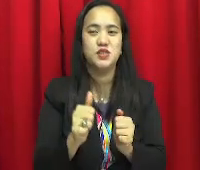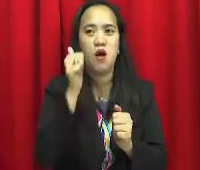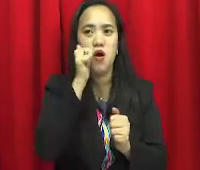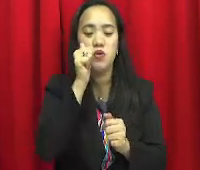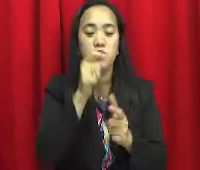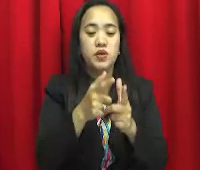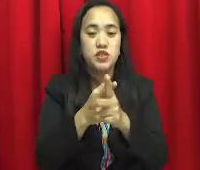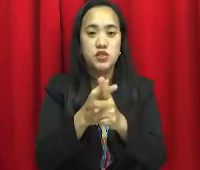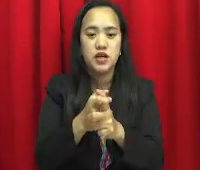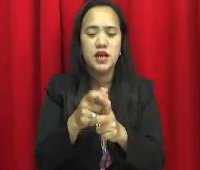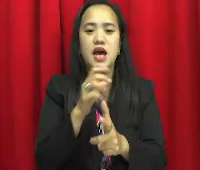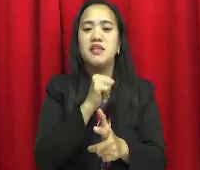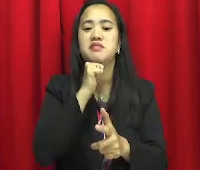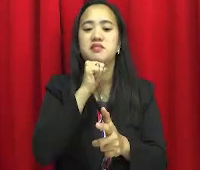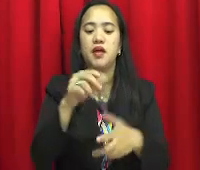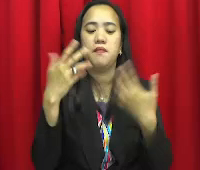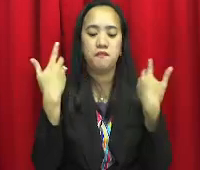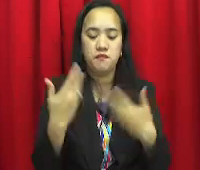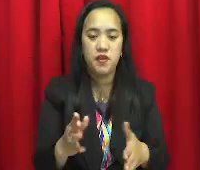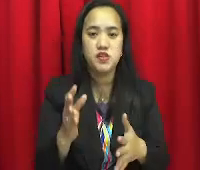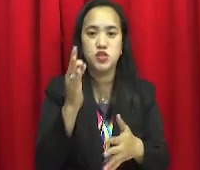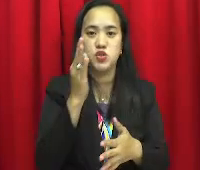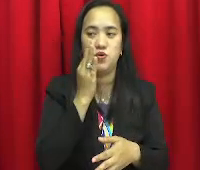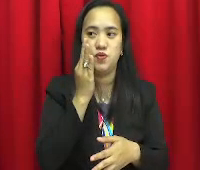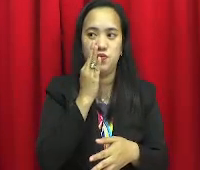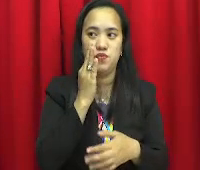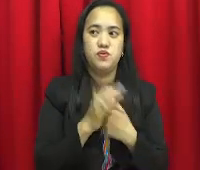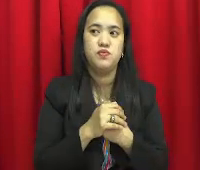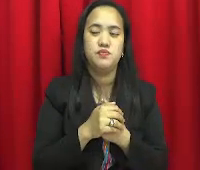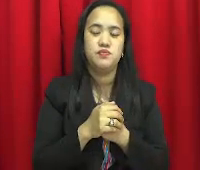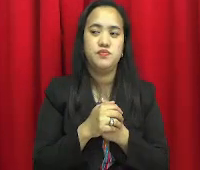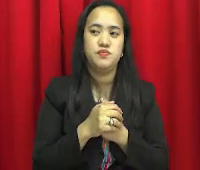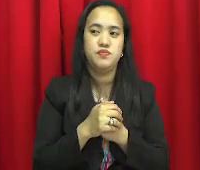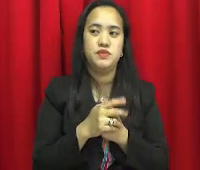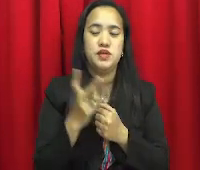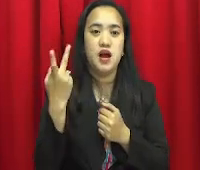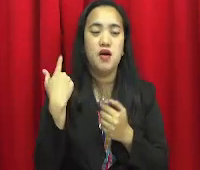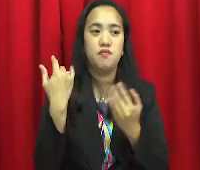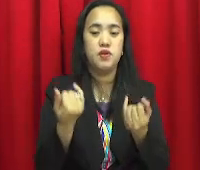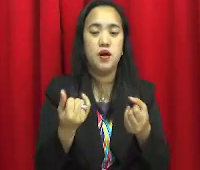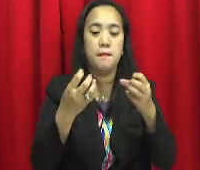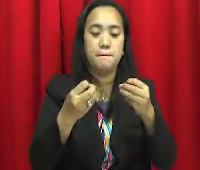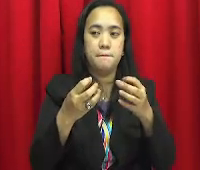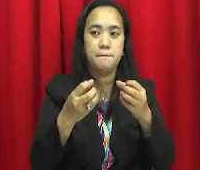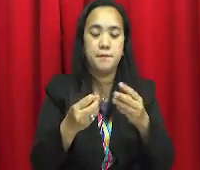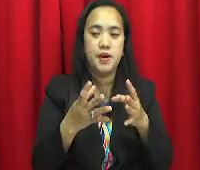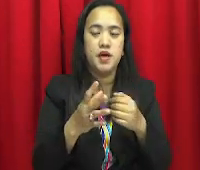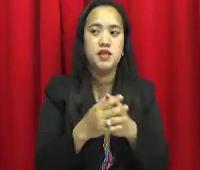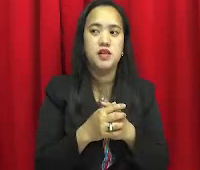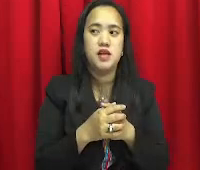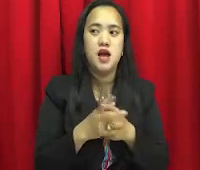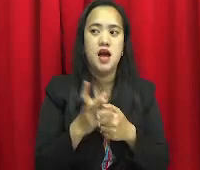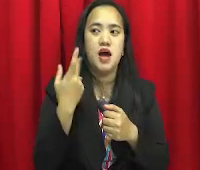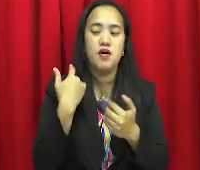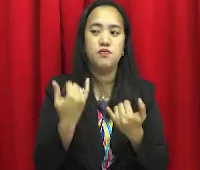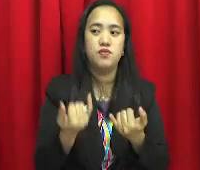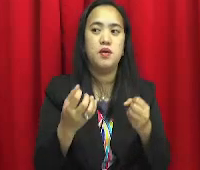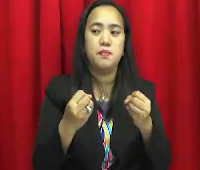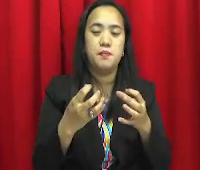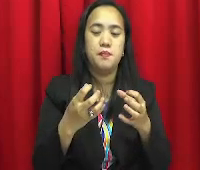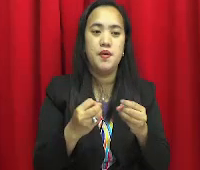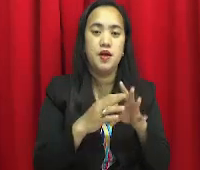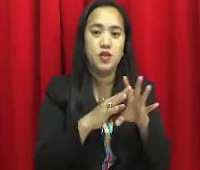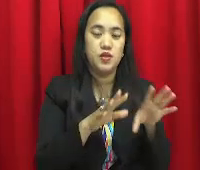niya tinatapos yung pagkain niya. Ang dami niyang ginagawa. Takbo doon, takbo dyan. Tapos mabalik pa siya.